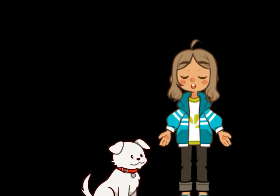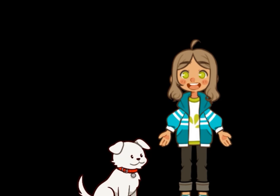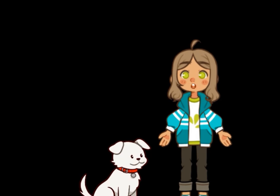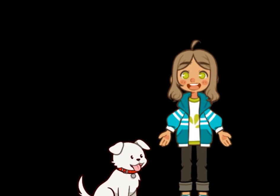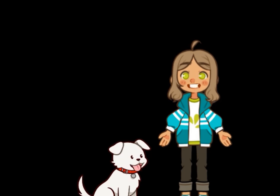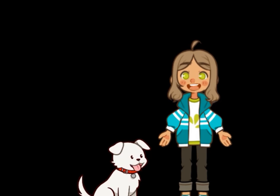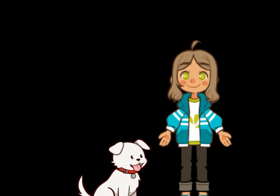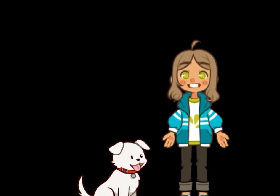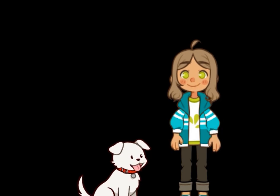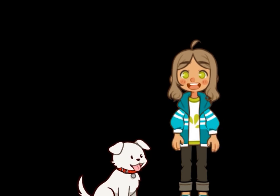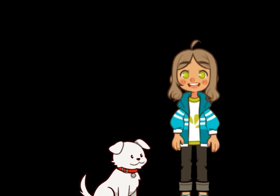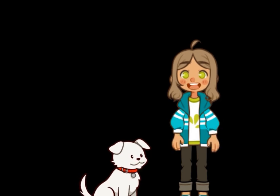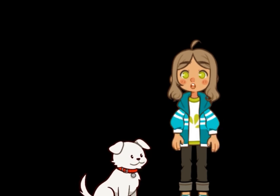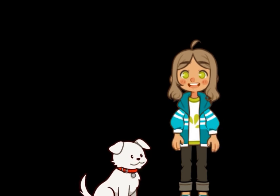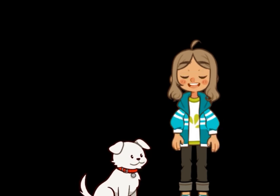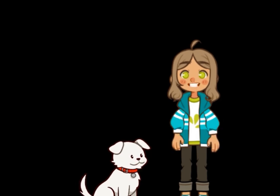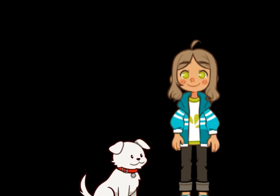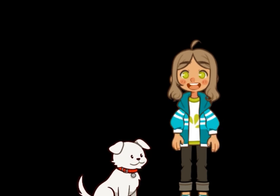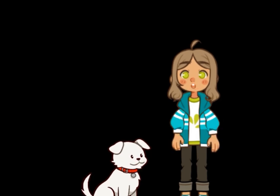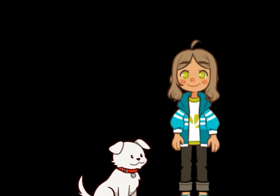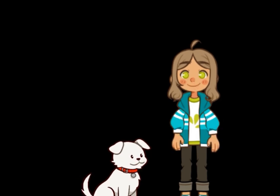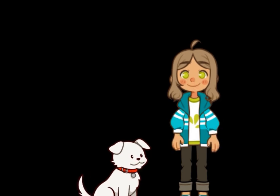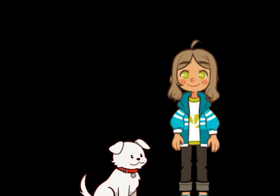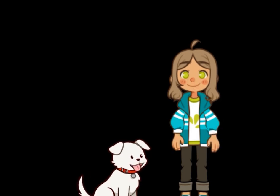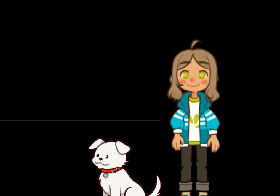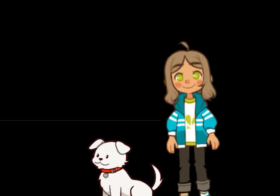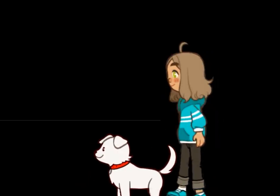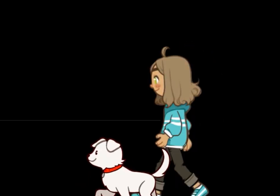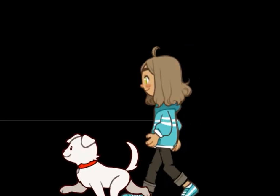Ens fem molta companyia i fa que no em senti mai sol.